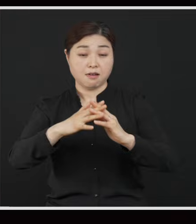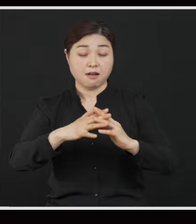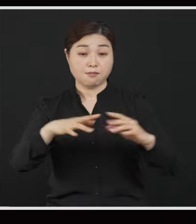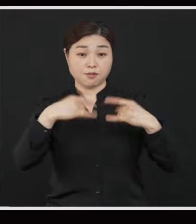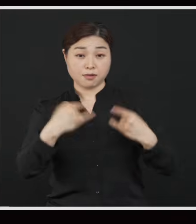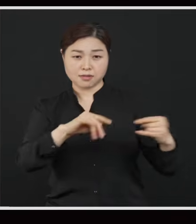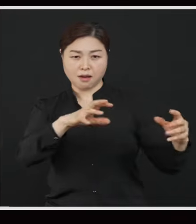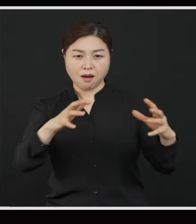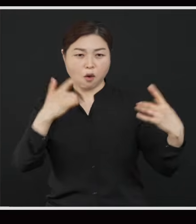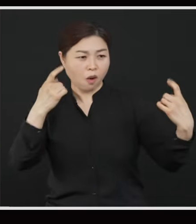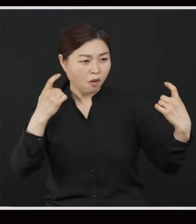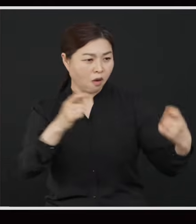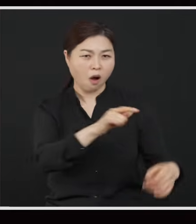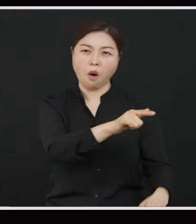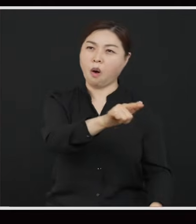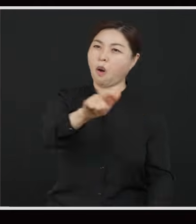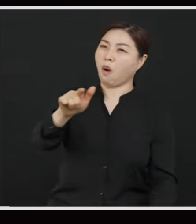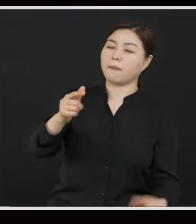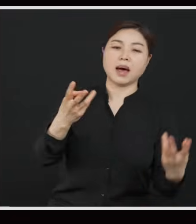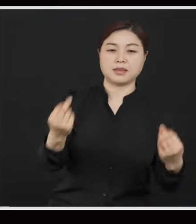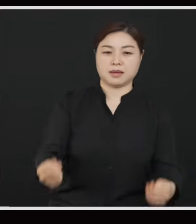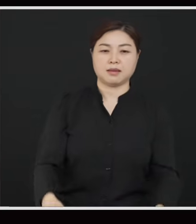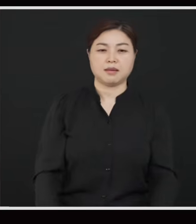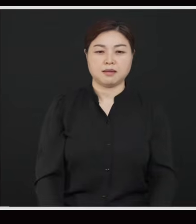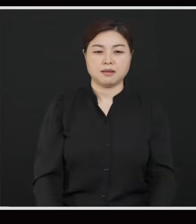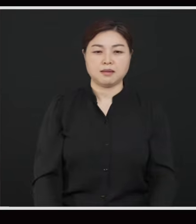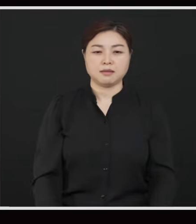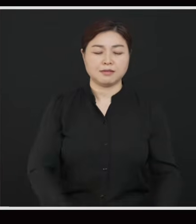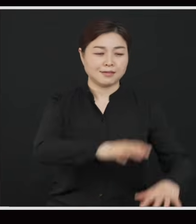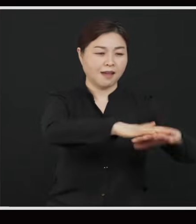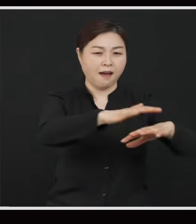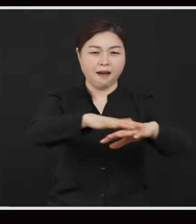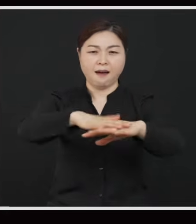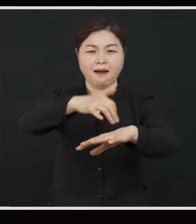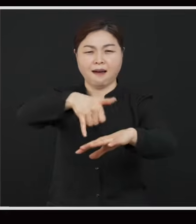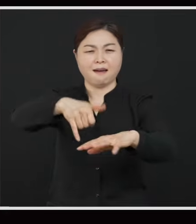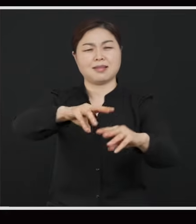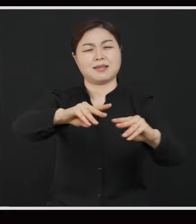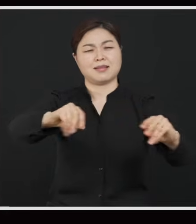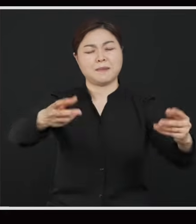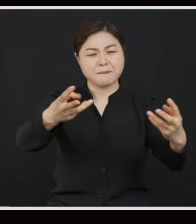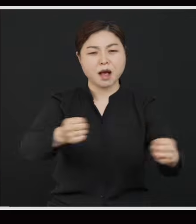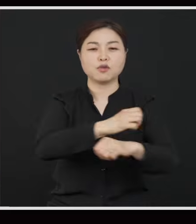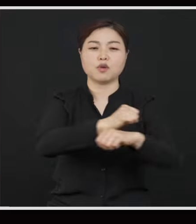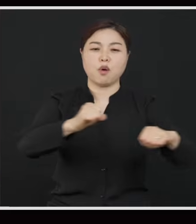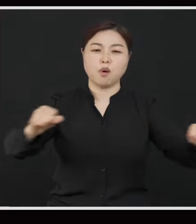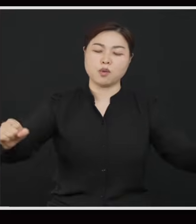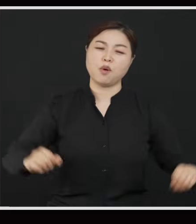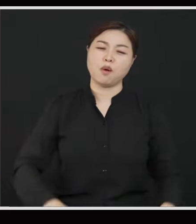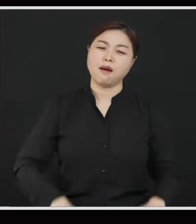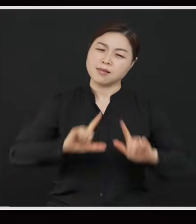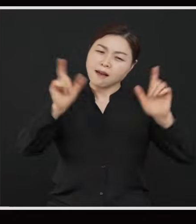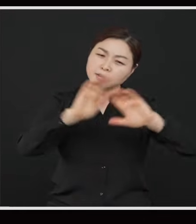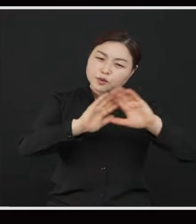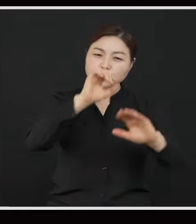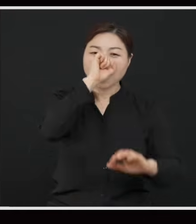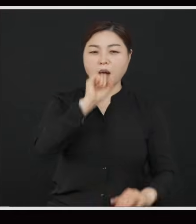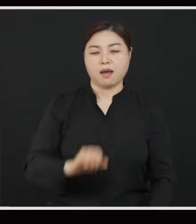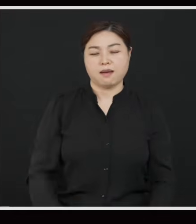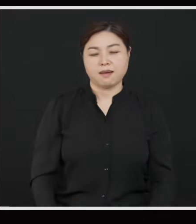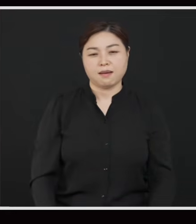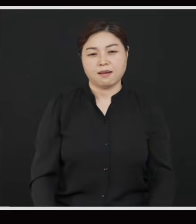프랑스가 관광 자원이 최고로 좋죠. 그리고 경작할 땅이 많습니다. 땅도 넓고 날씨도